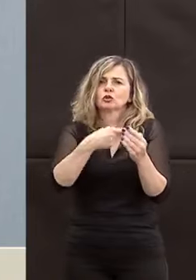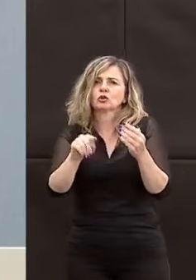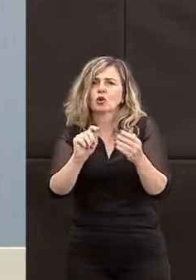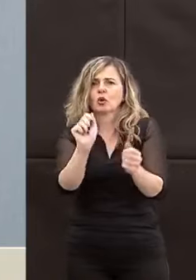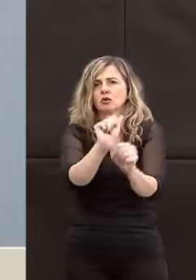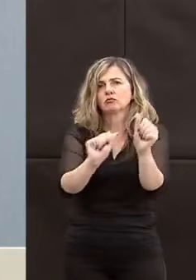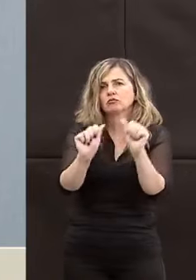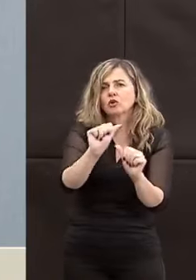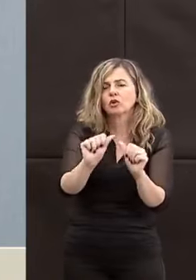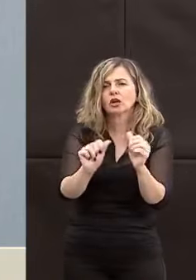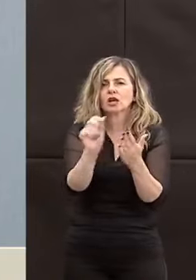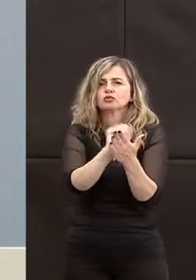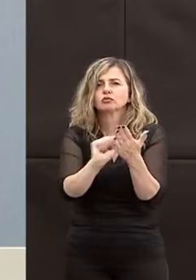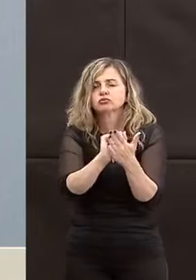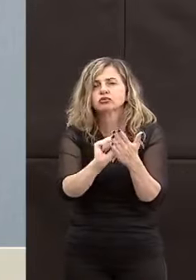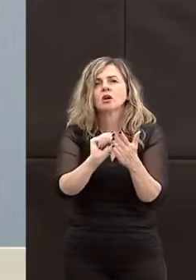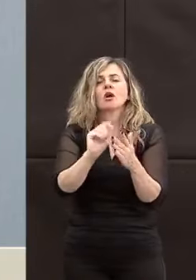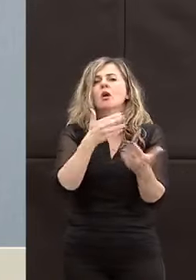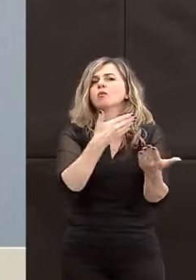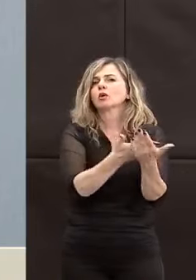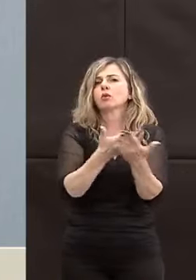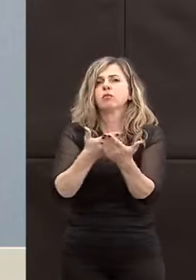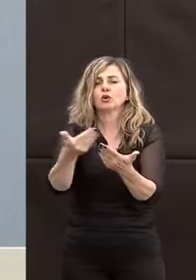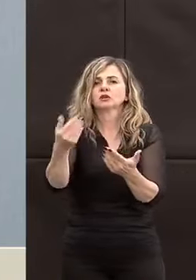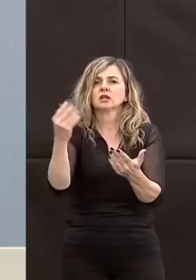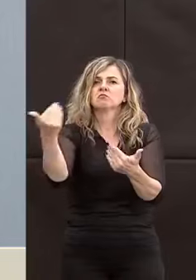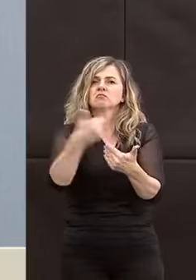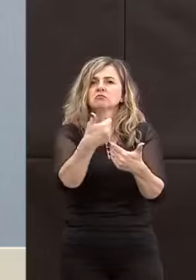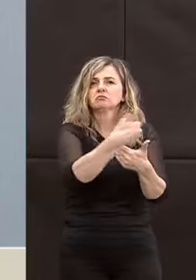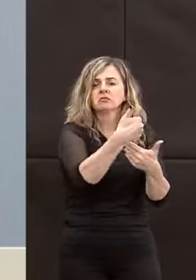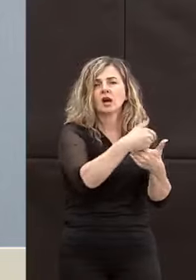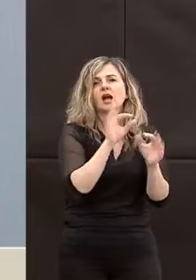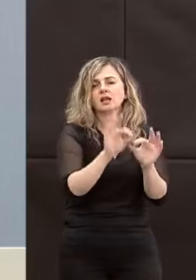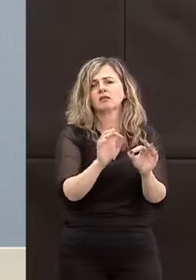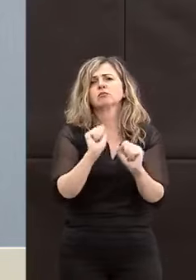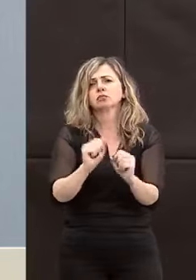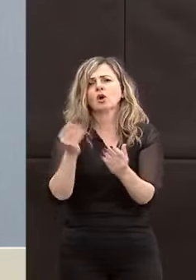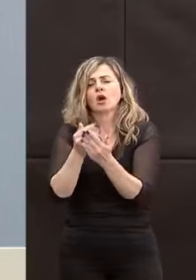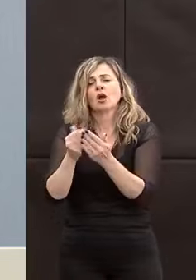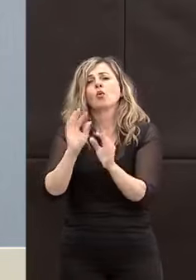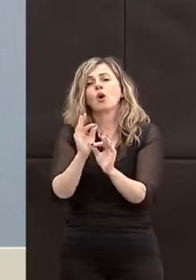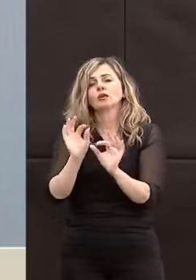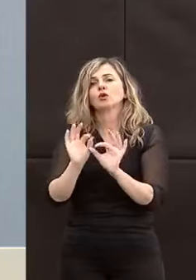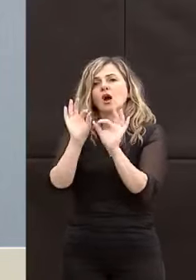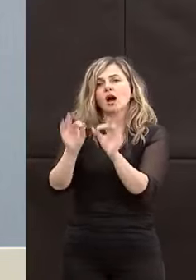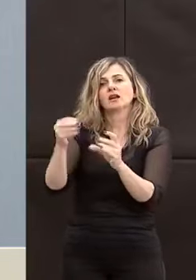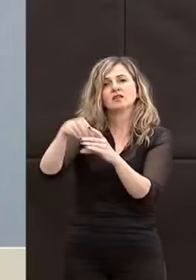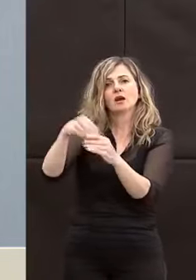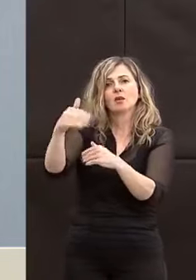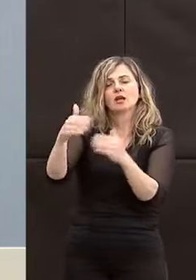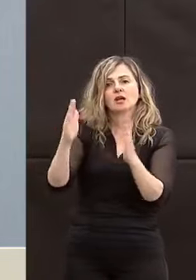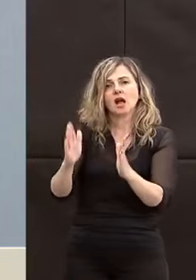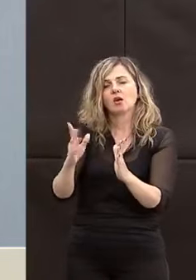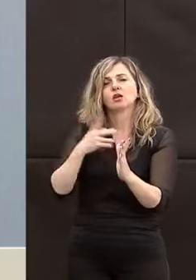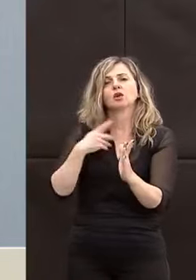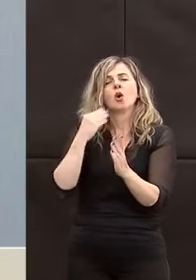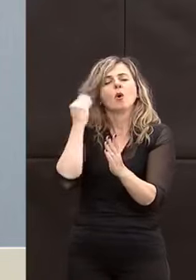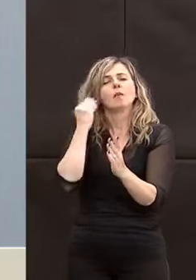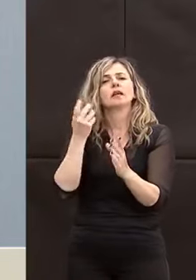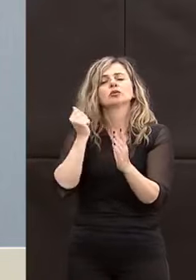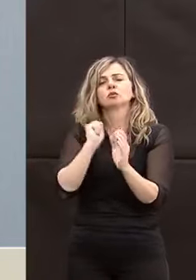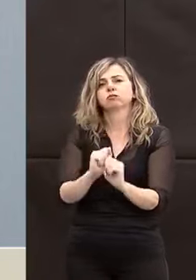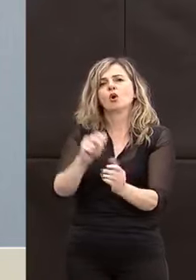arrivano da chiunque e quindi credo che poi quando arriveremo in aula possiamo approvare questo